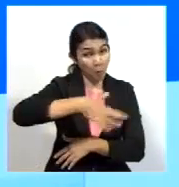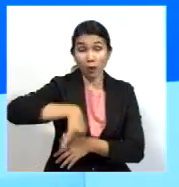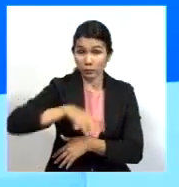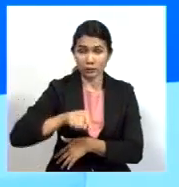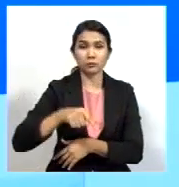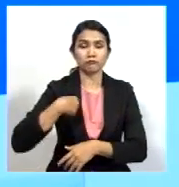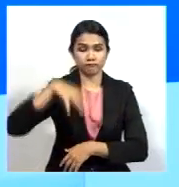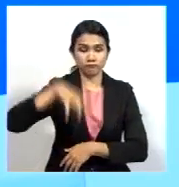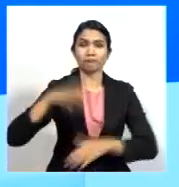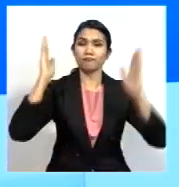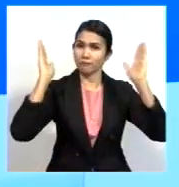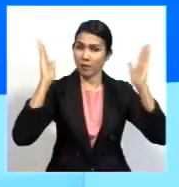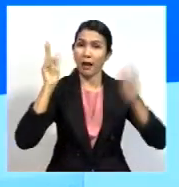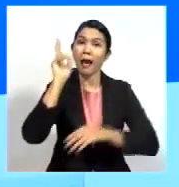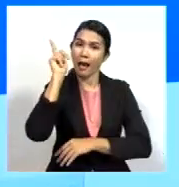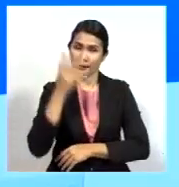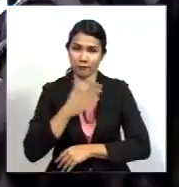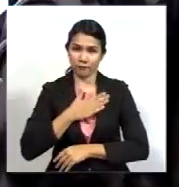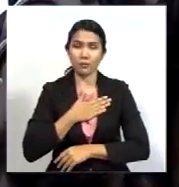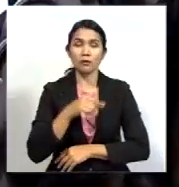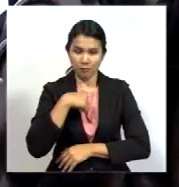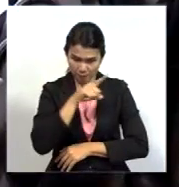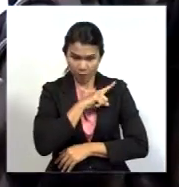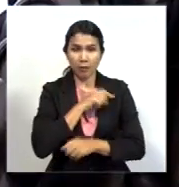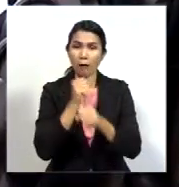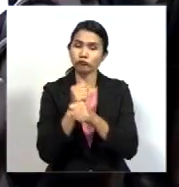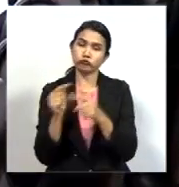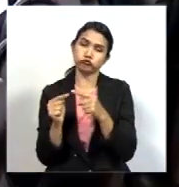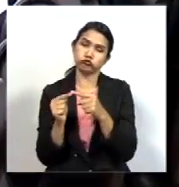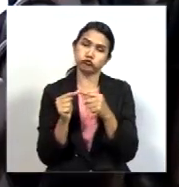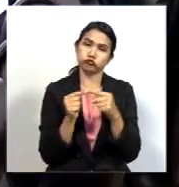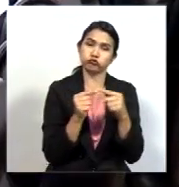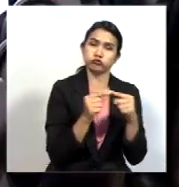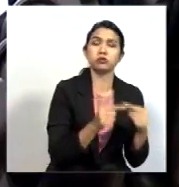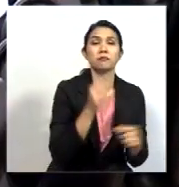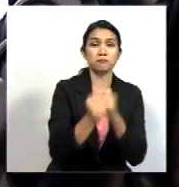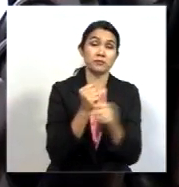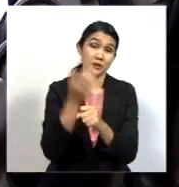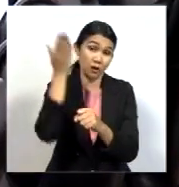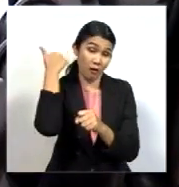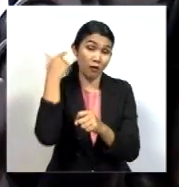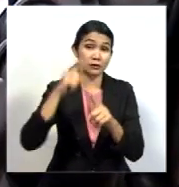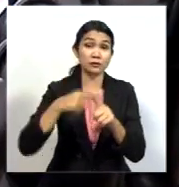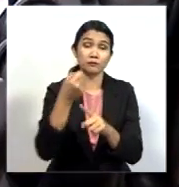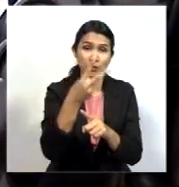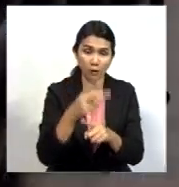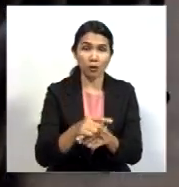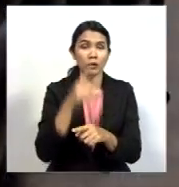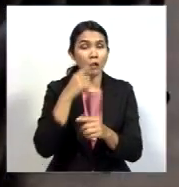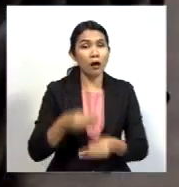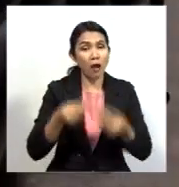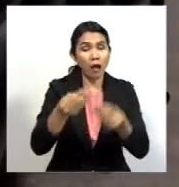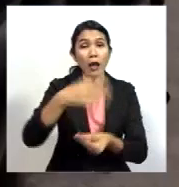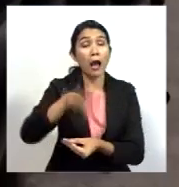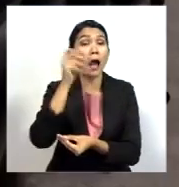ยนะคะกรมประชาสัมพันธ์ของเราเองก็เป็นอีกหนึ่งหน่วยงานที่ทำมาอย่างต่อเนื่องตั้งแต่ปลายปีที่แล้วนะคะนอกจากการสร้างการรับรู้และ